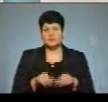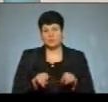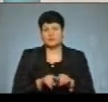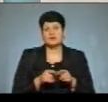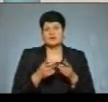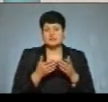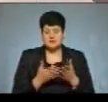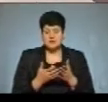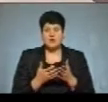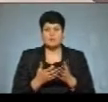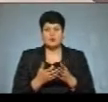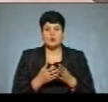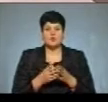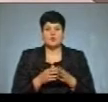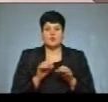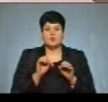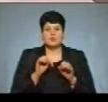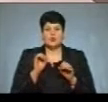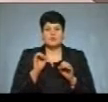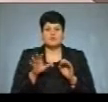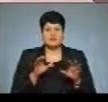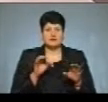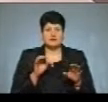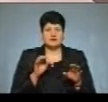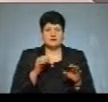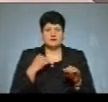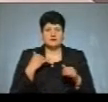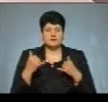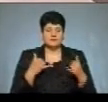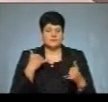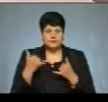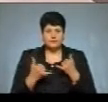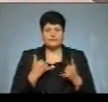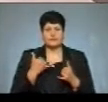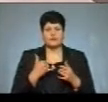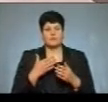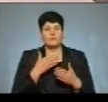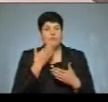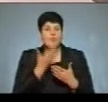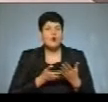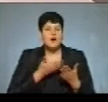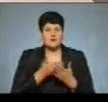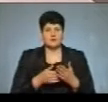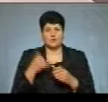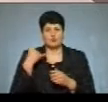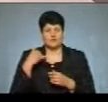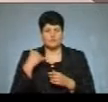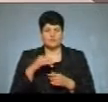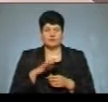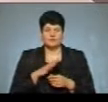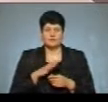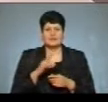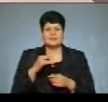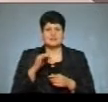само, знову ж таки, розвантажуються виклики порадами по телефону. Чи диспетчер також